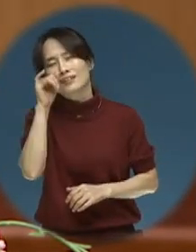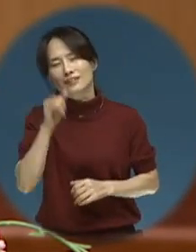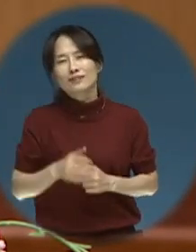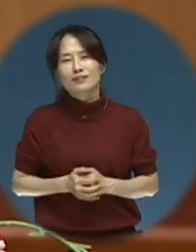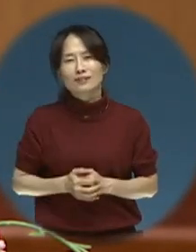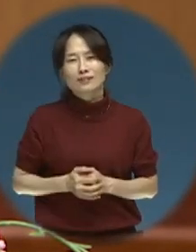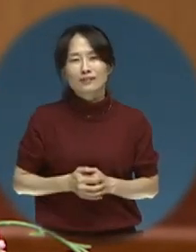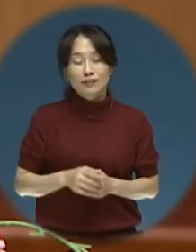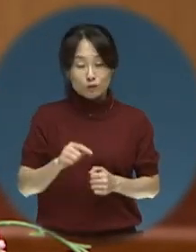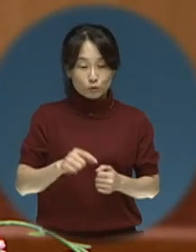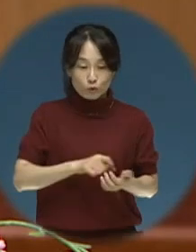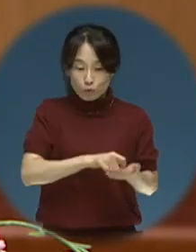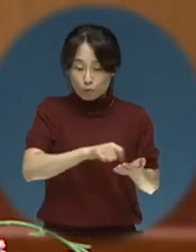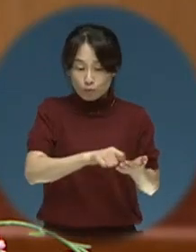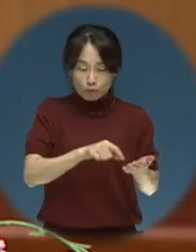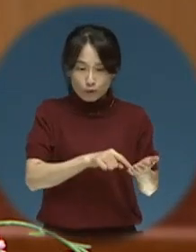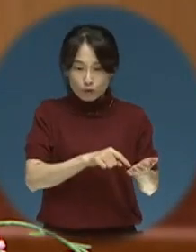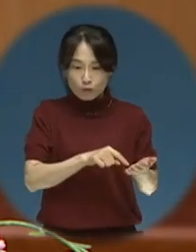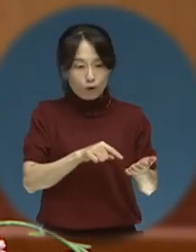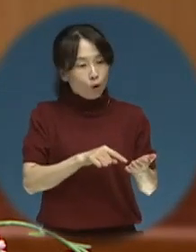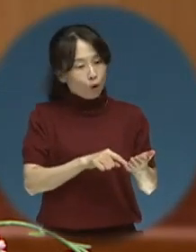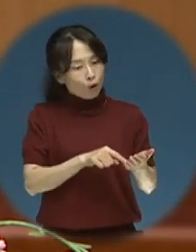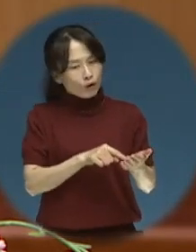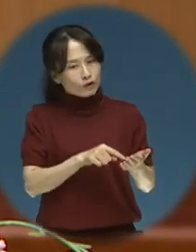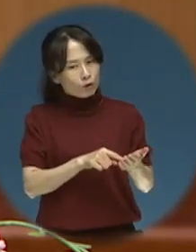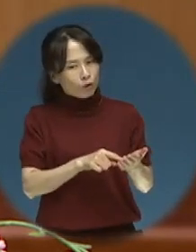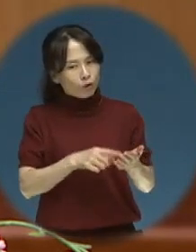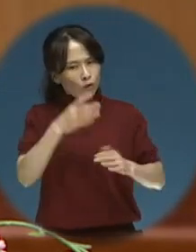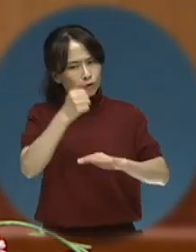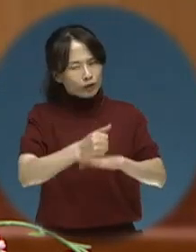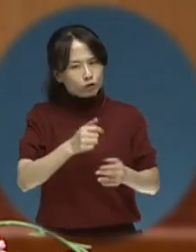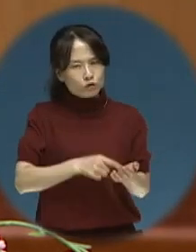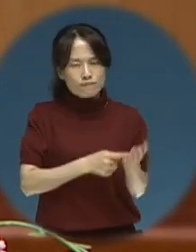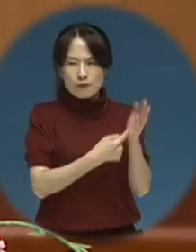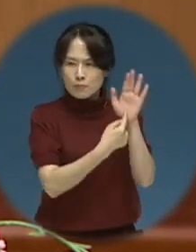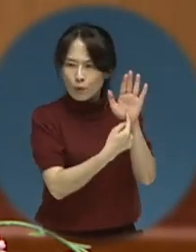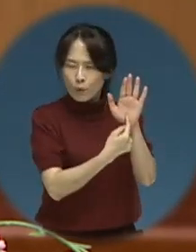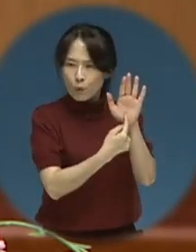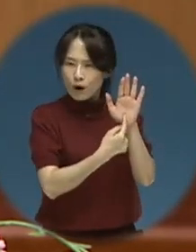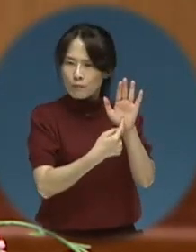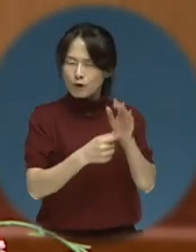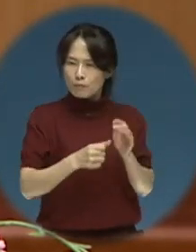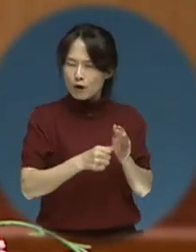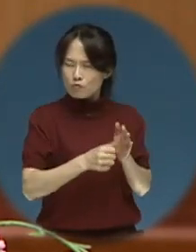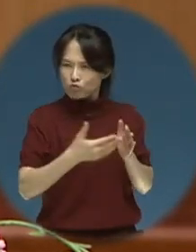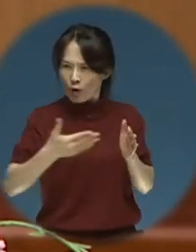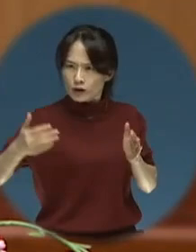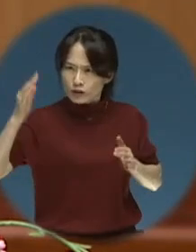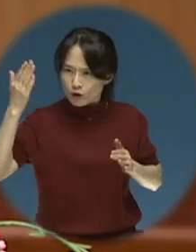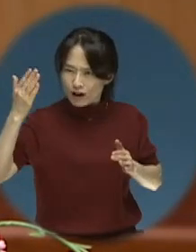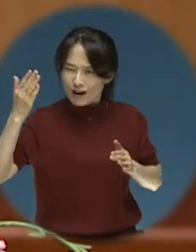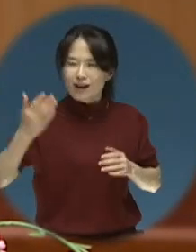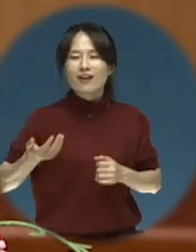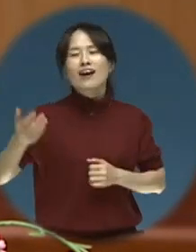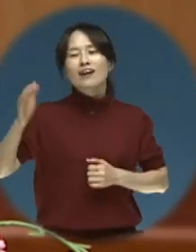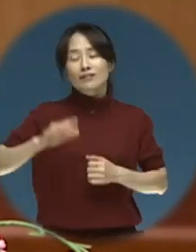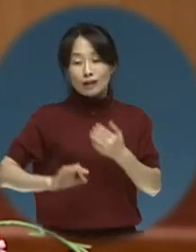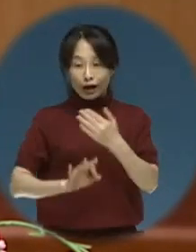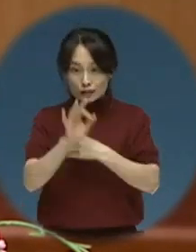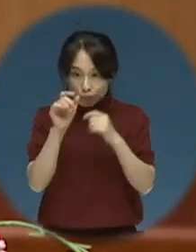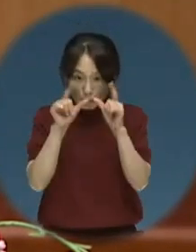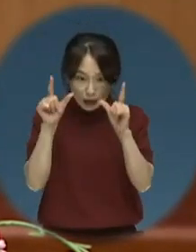이거 발표되면 정말 우리 문단이 들썩거리겠다. 이제 이런 생각을 해요. 그리고 아침에 일어나서 보면 휴지야.